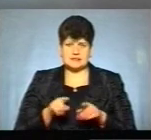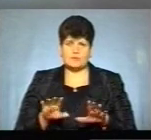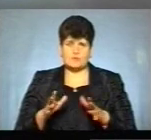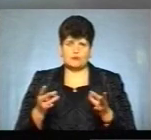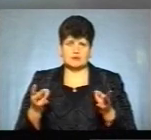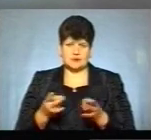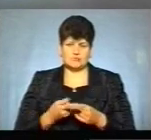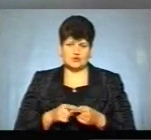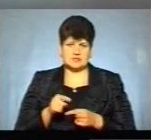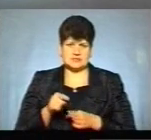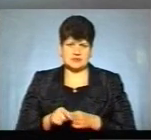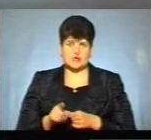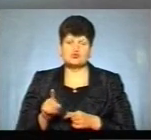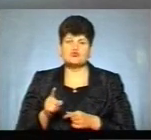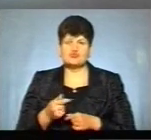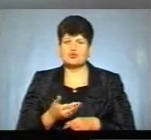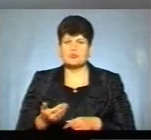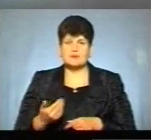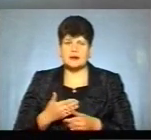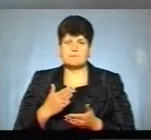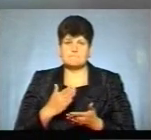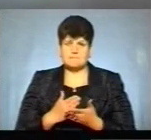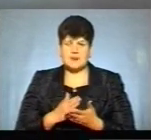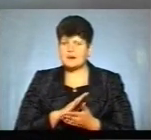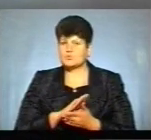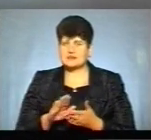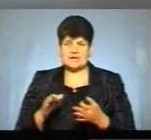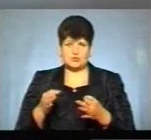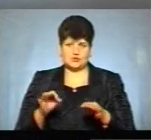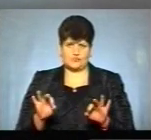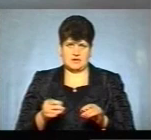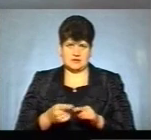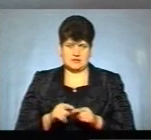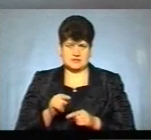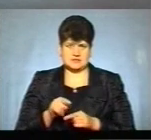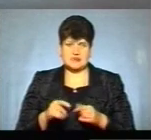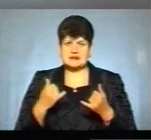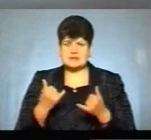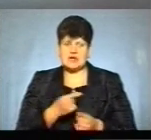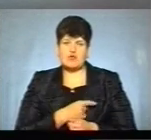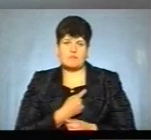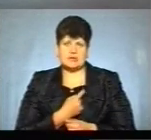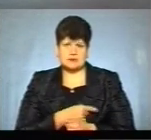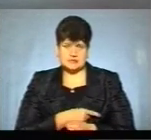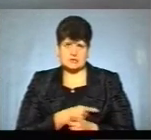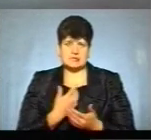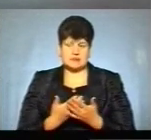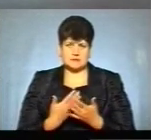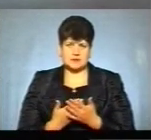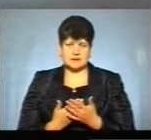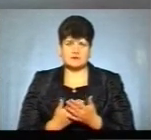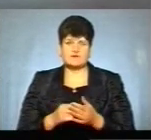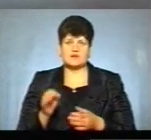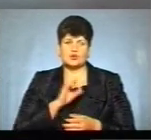це. Чому ми маємо не дозволяти їй цього? Ну, зараз в медицині, до прикладу, використовується